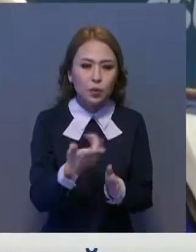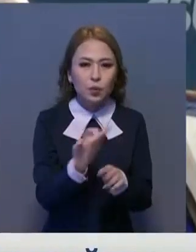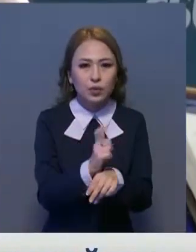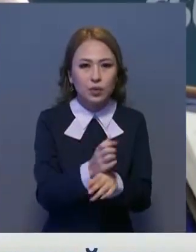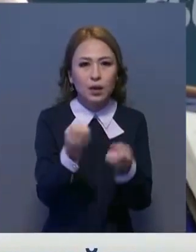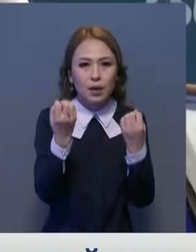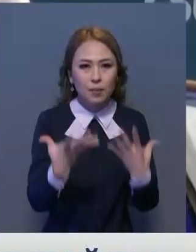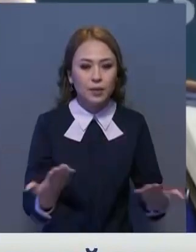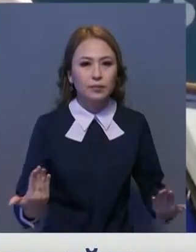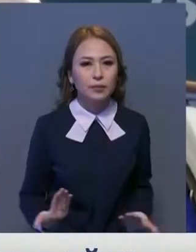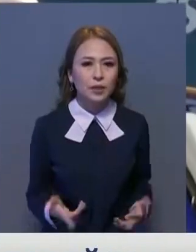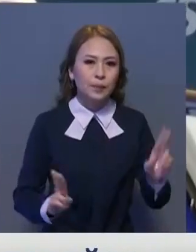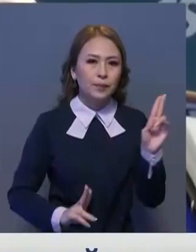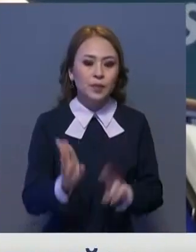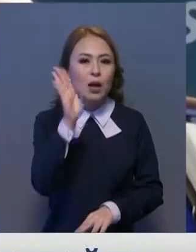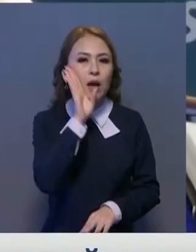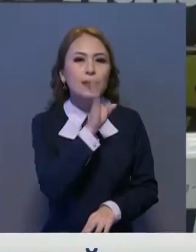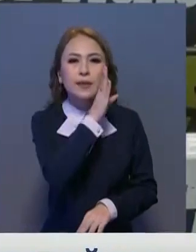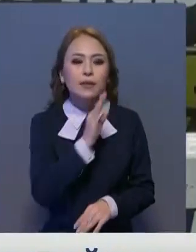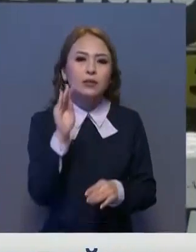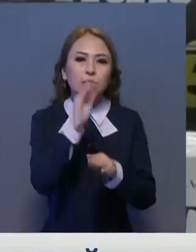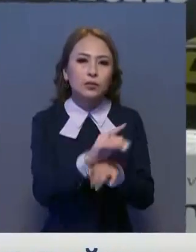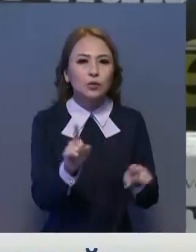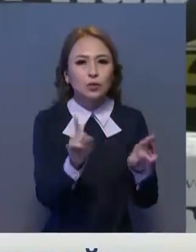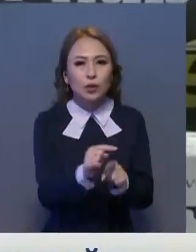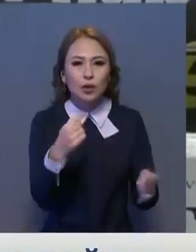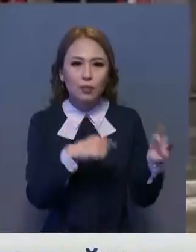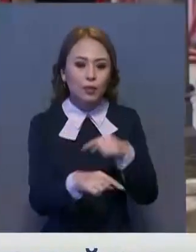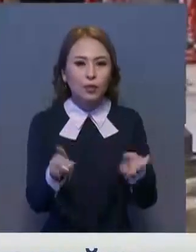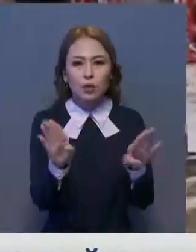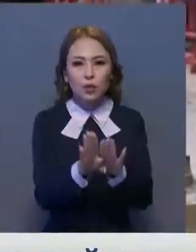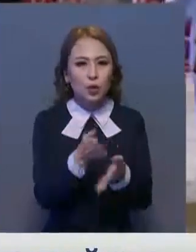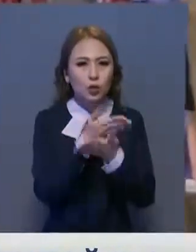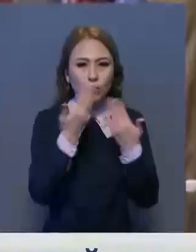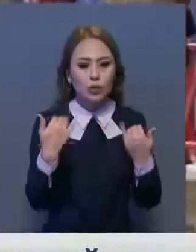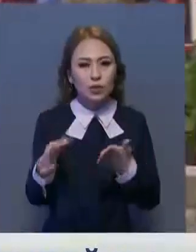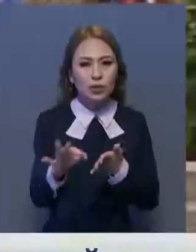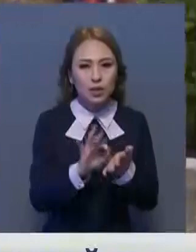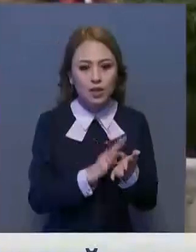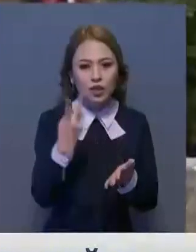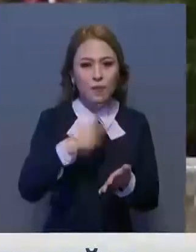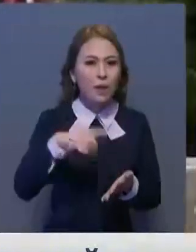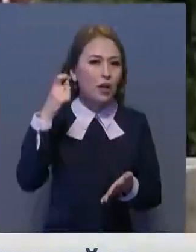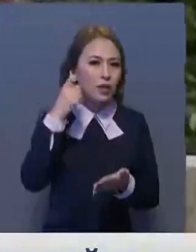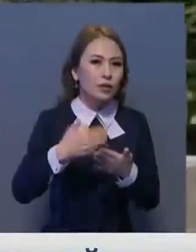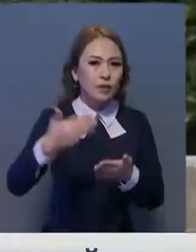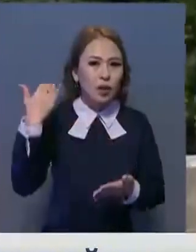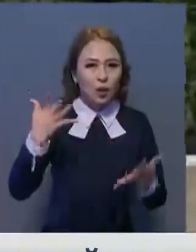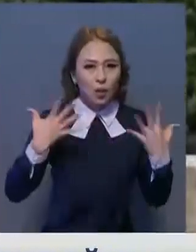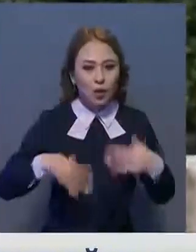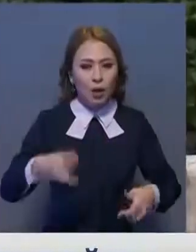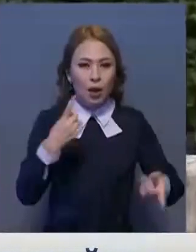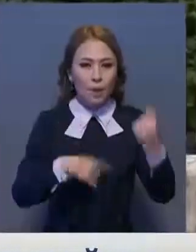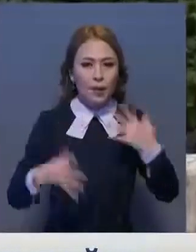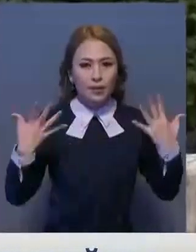қарапайым өмір салтын ұстанады. Әйел заты боп үлдемен бүлдеге оранбайды. Тіпті бірде 20 жыл бұрын киген көйлегін қайта